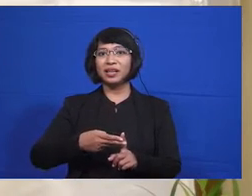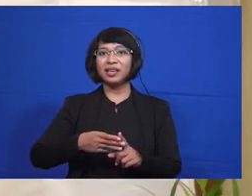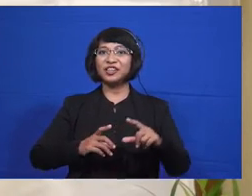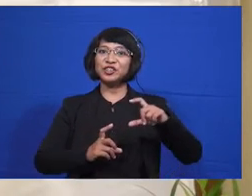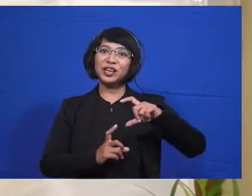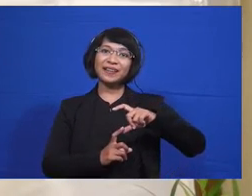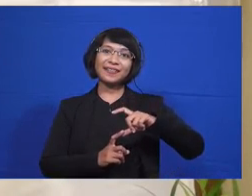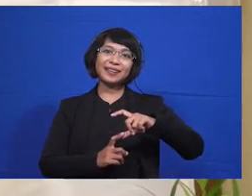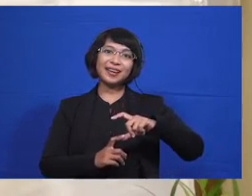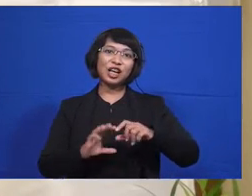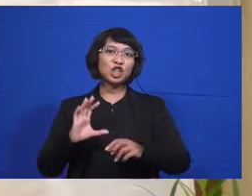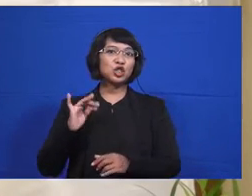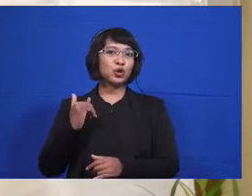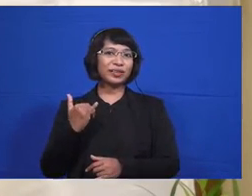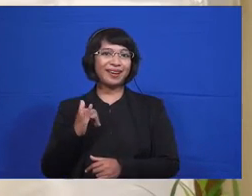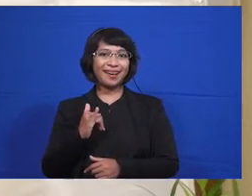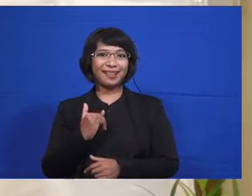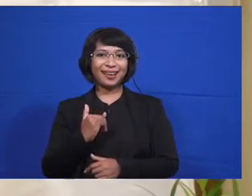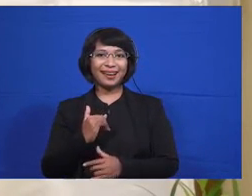Yogyakarta.